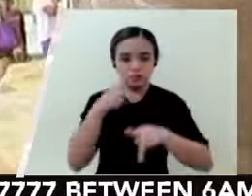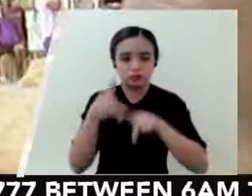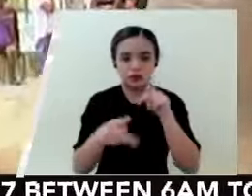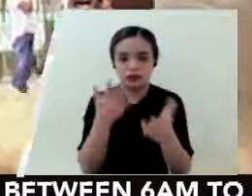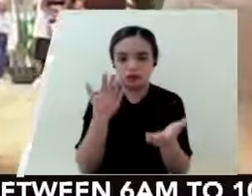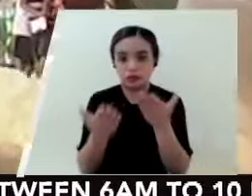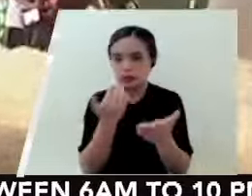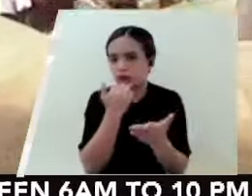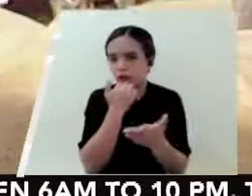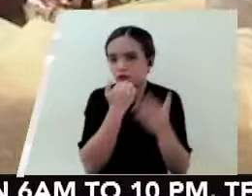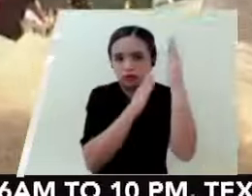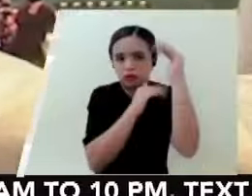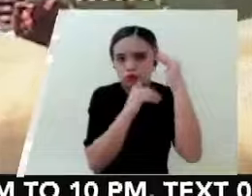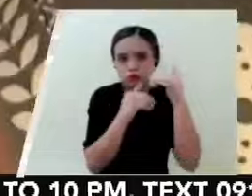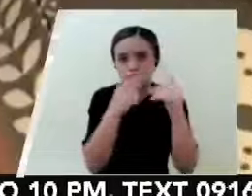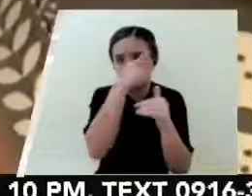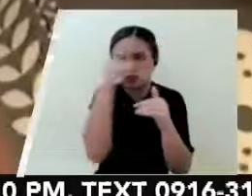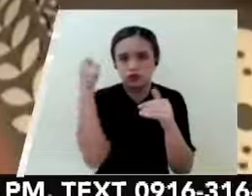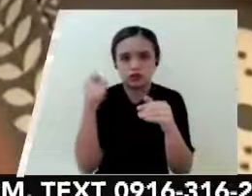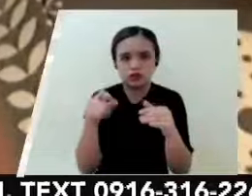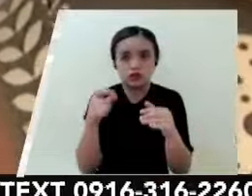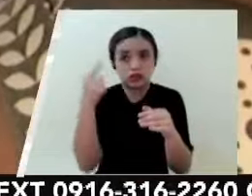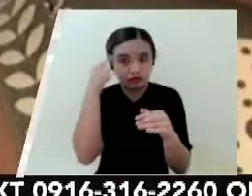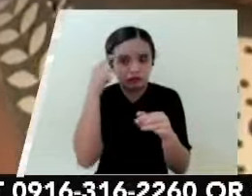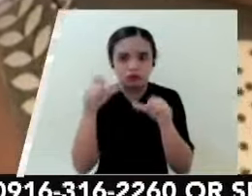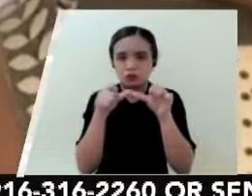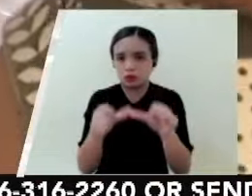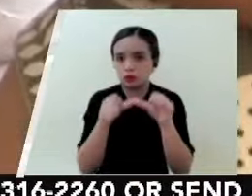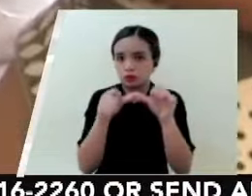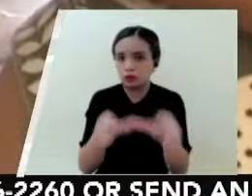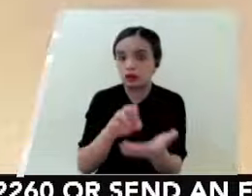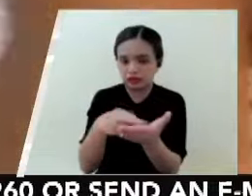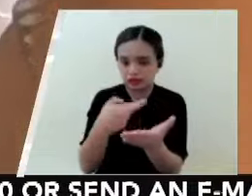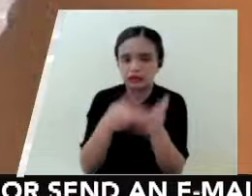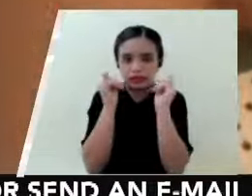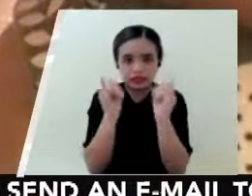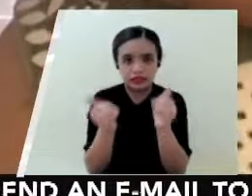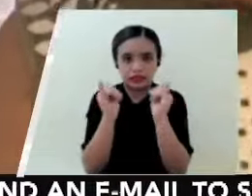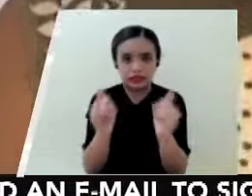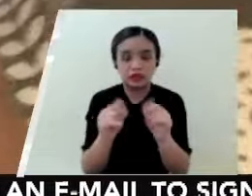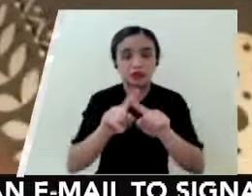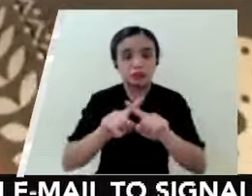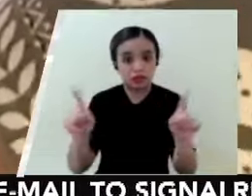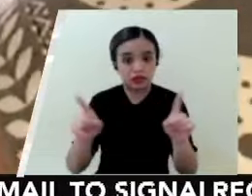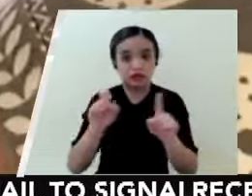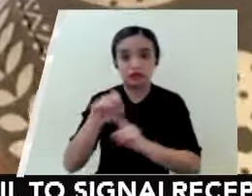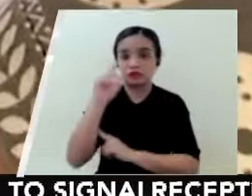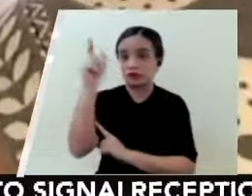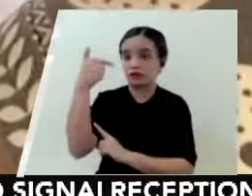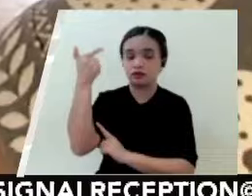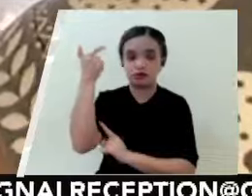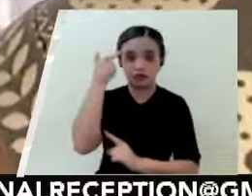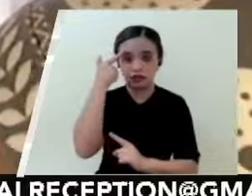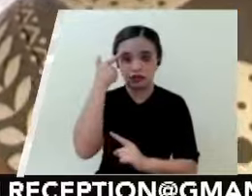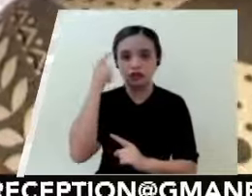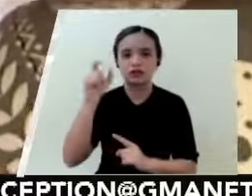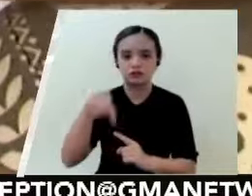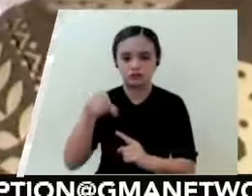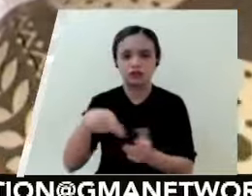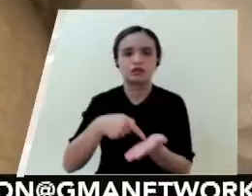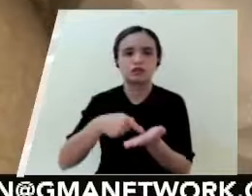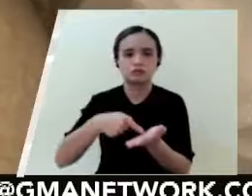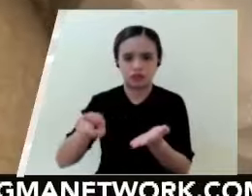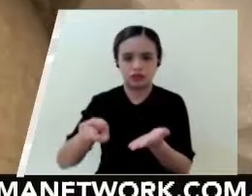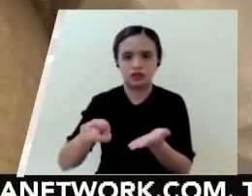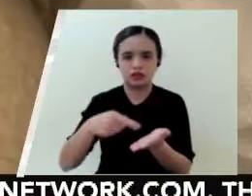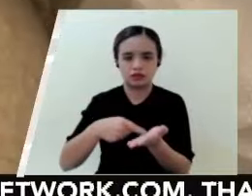magiging stock ng bigas. Mm-mm. Unless the government really have to shoulder the losses.